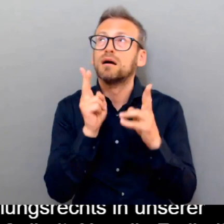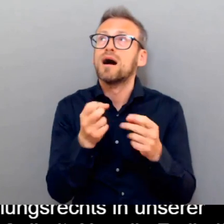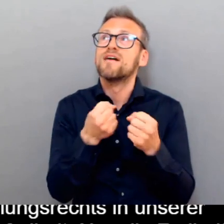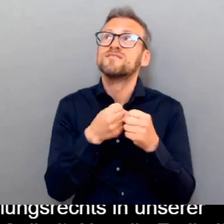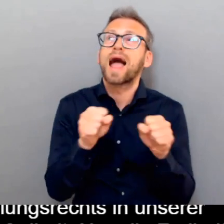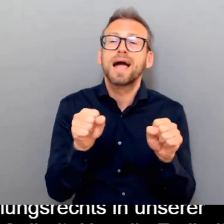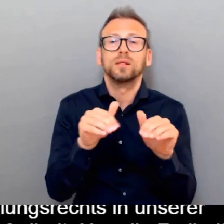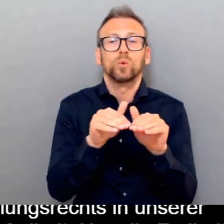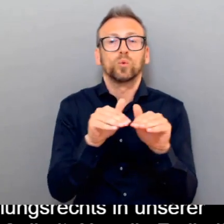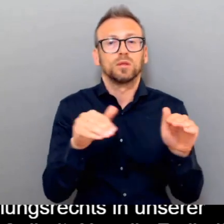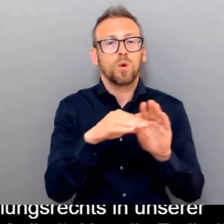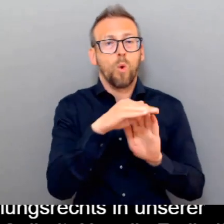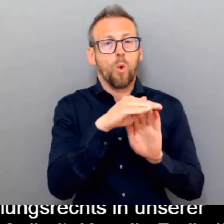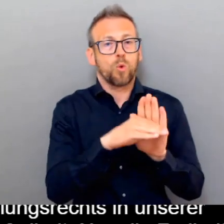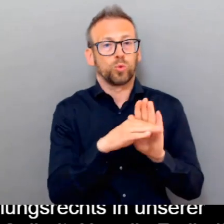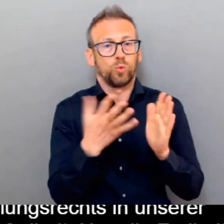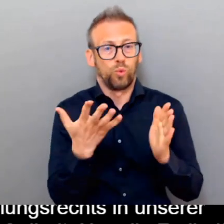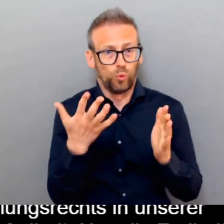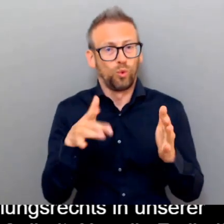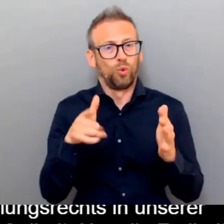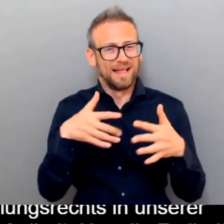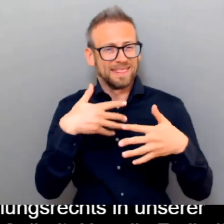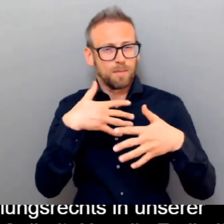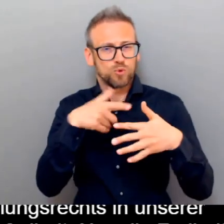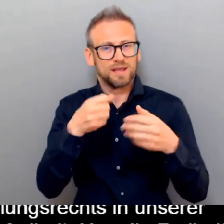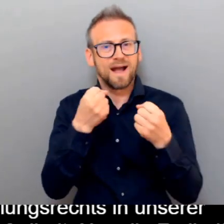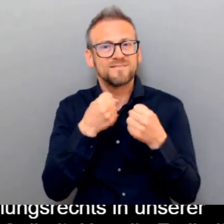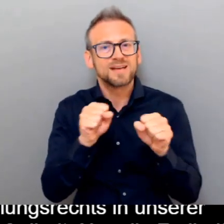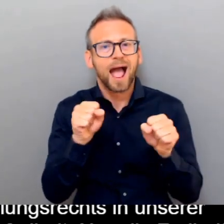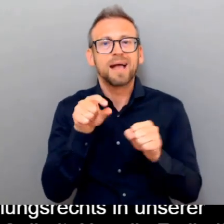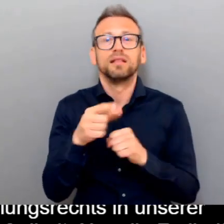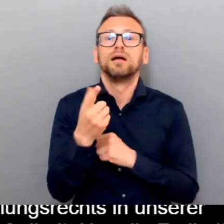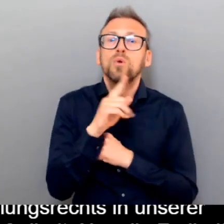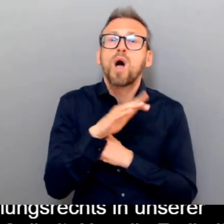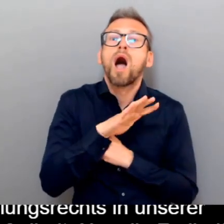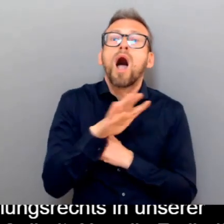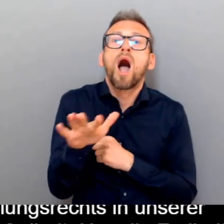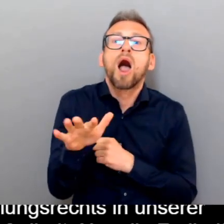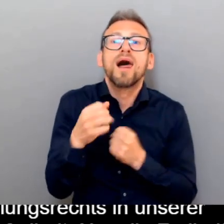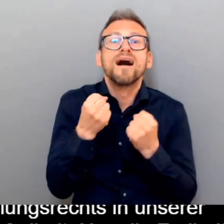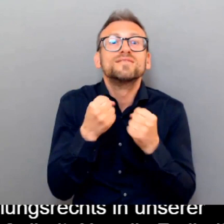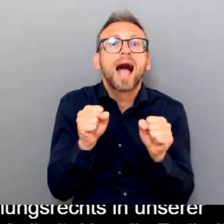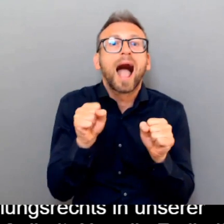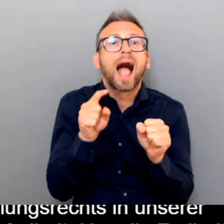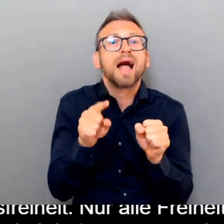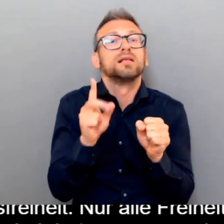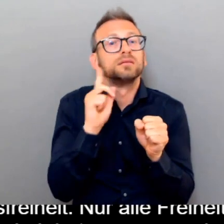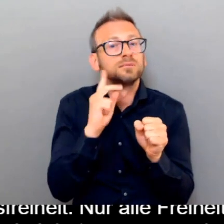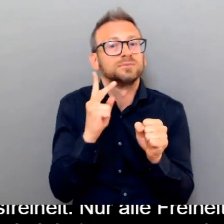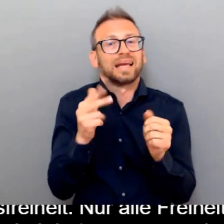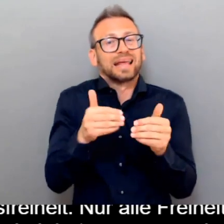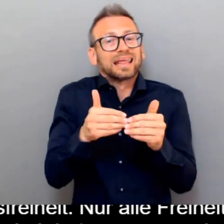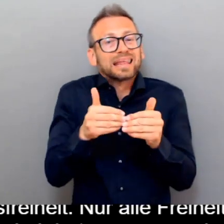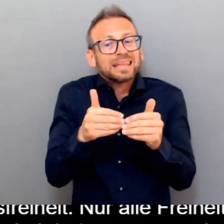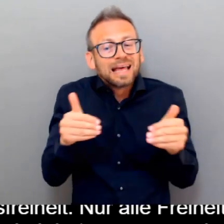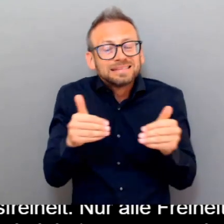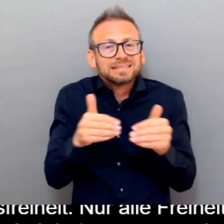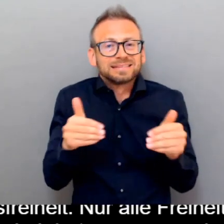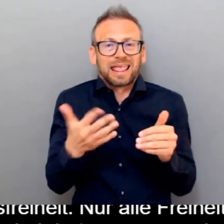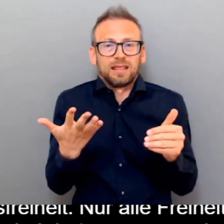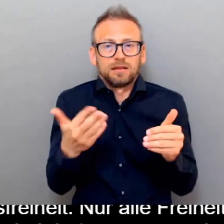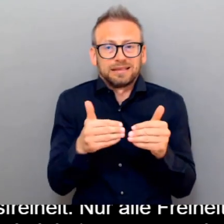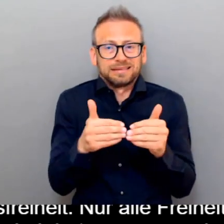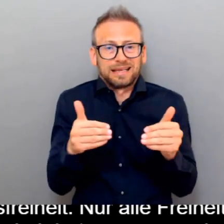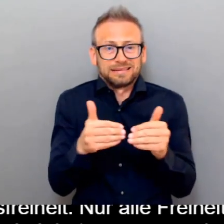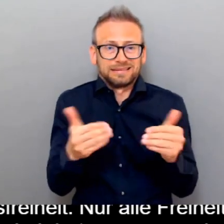demonstriert, sondern dass er bewusst Passanten angegangen wurden, so nach dem Motto, warum tragt ihr Mundschutz, nehmt den Mundschutz runter, so